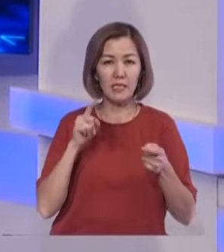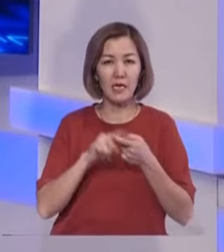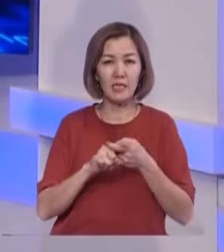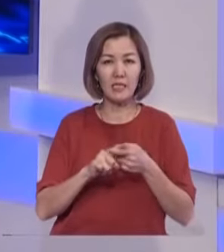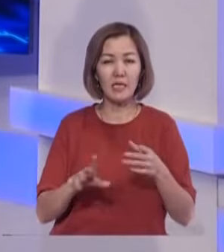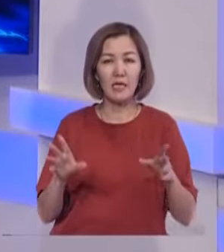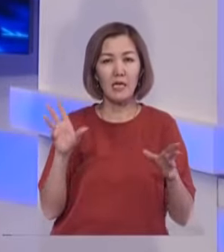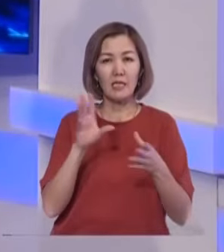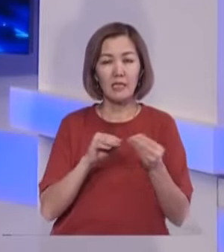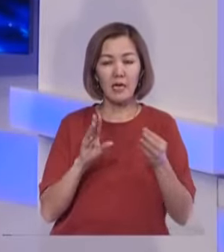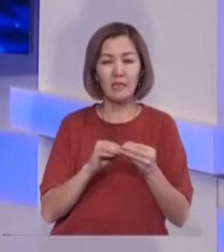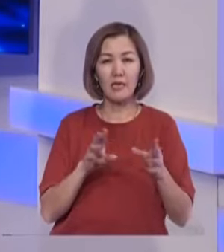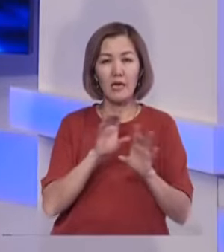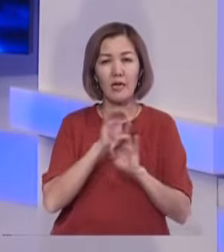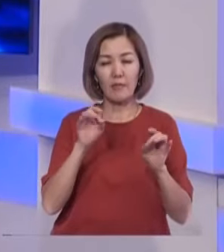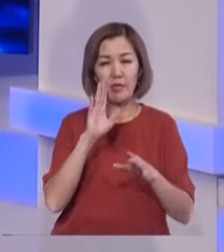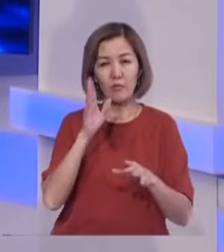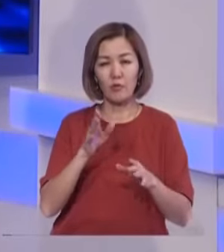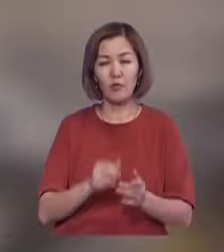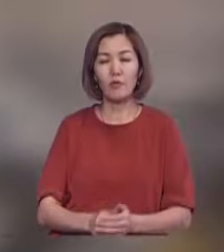қосымша ақпарат өңделіп жатқанын хабарлады.